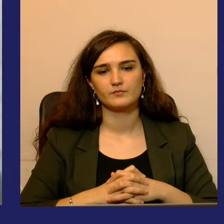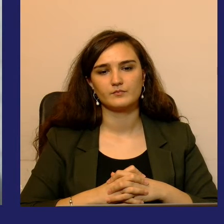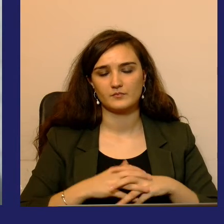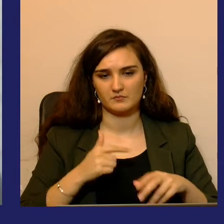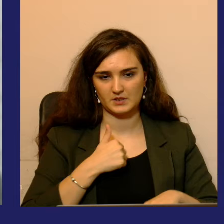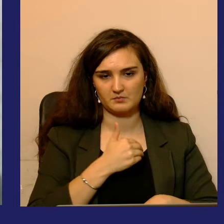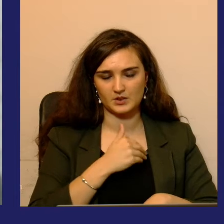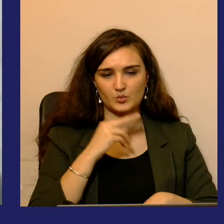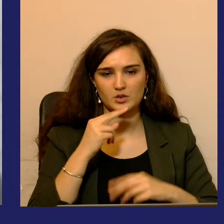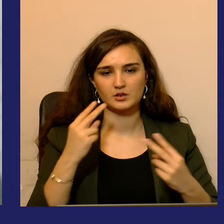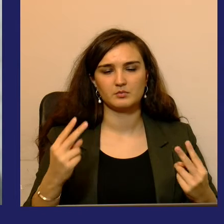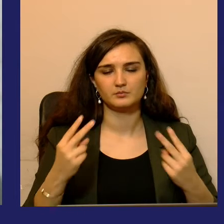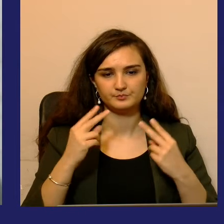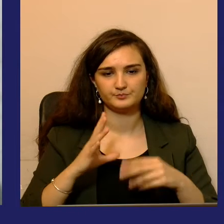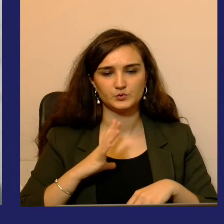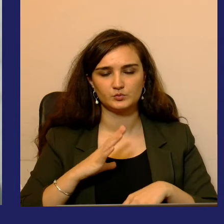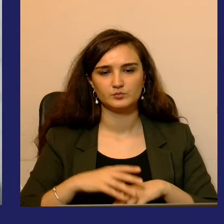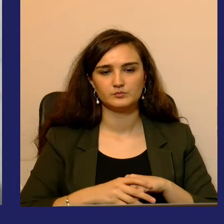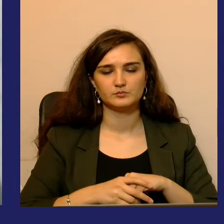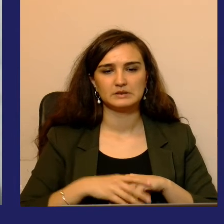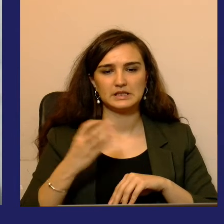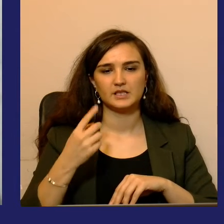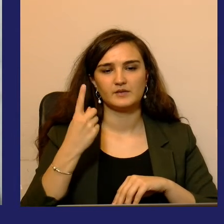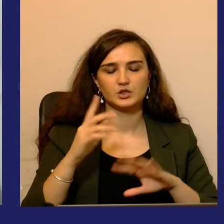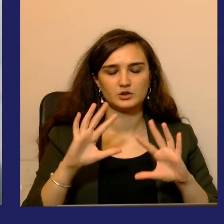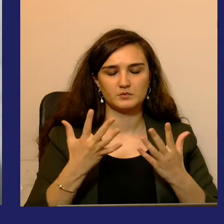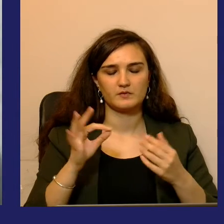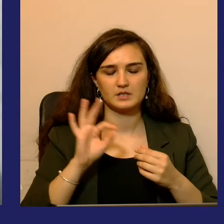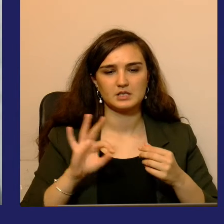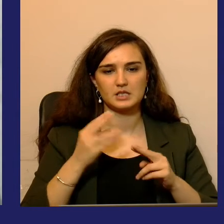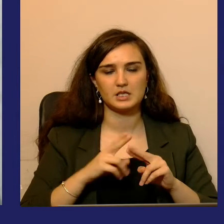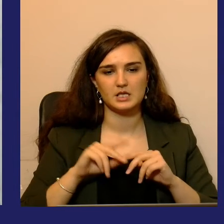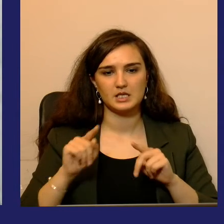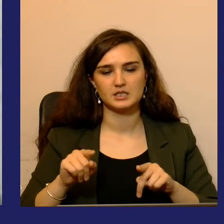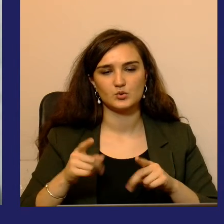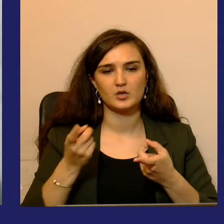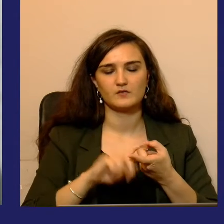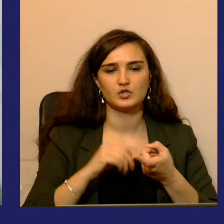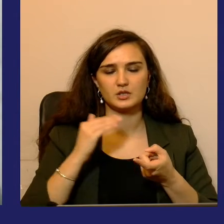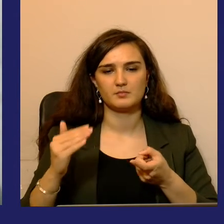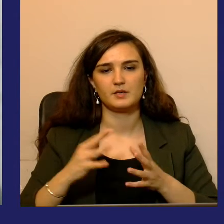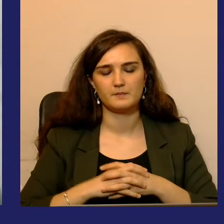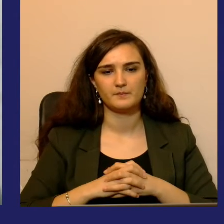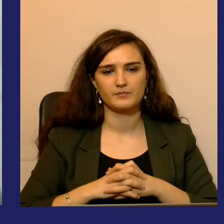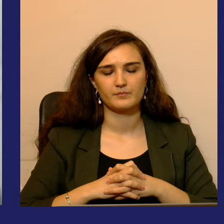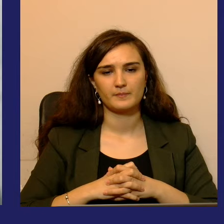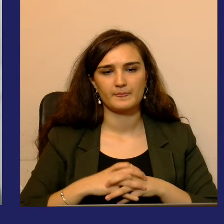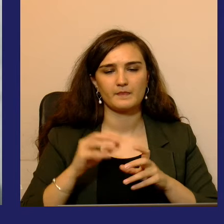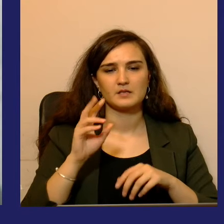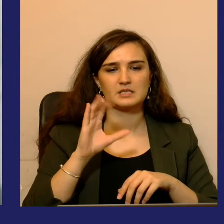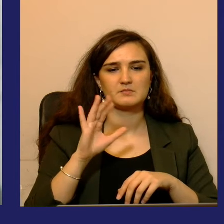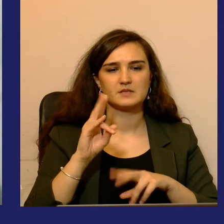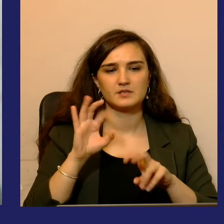მე მინდა ყურადღება გავახვილო კიდევ ერთ შემთხვევაზე. ეს უკავშირდება